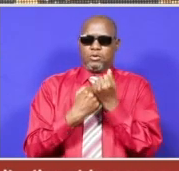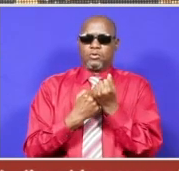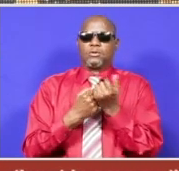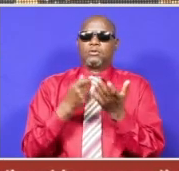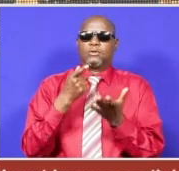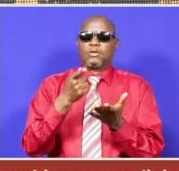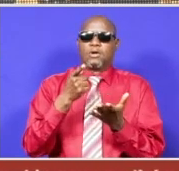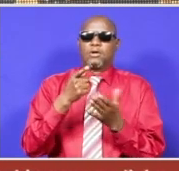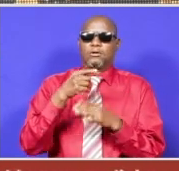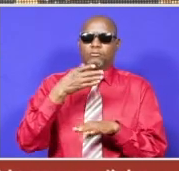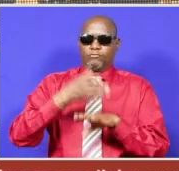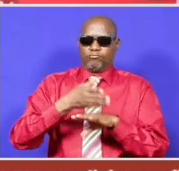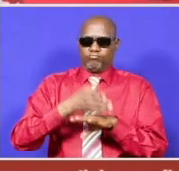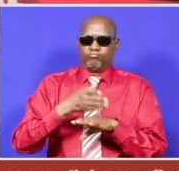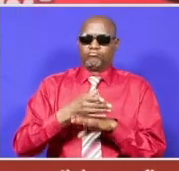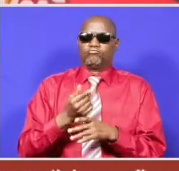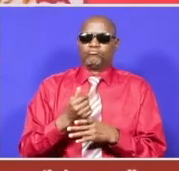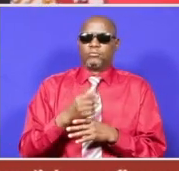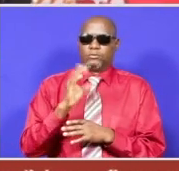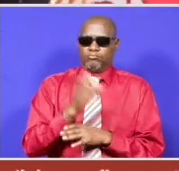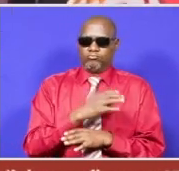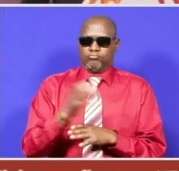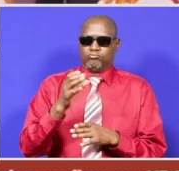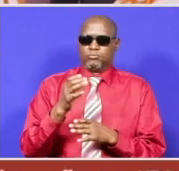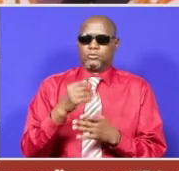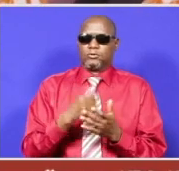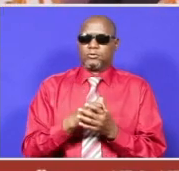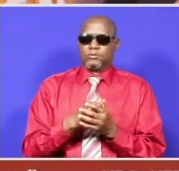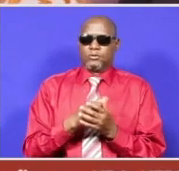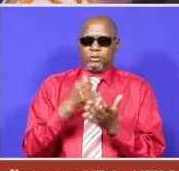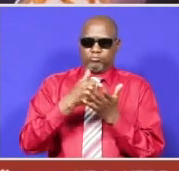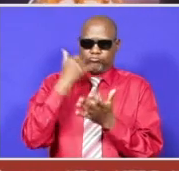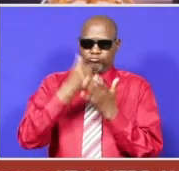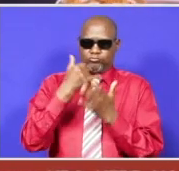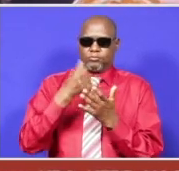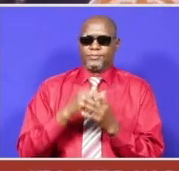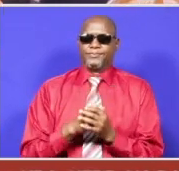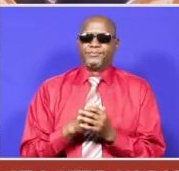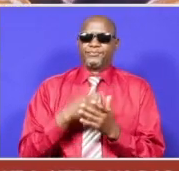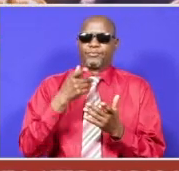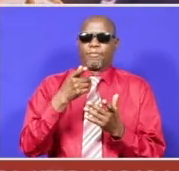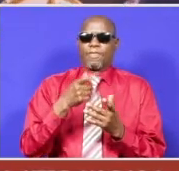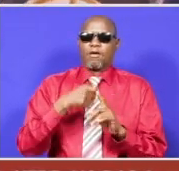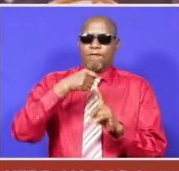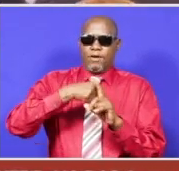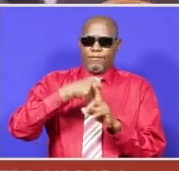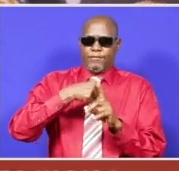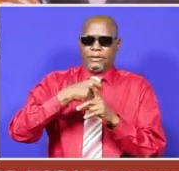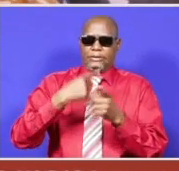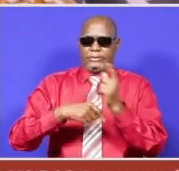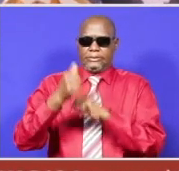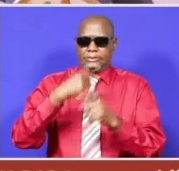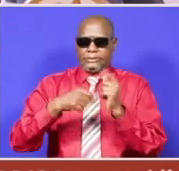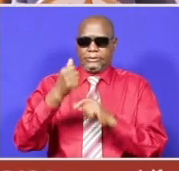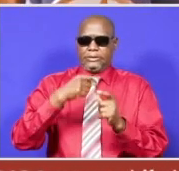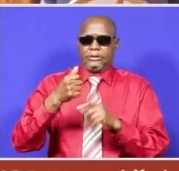haramu na mihadarati. Up to date, that person has not been arrested. Katika azma ya kupambana na uuzaji wa vileo haramu na